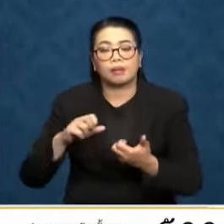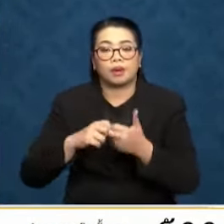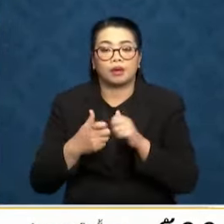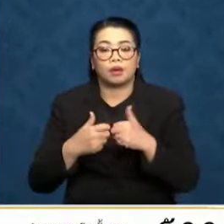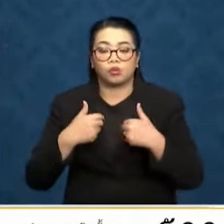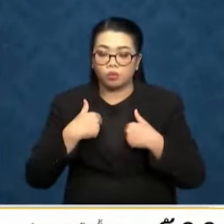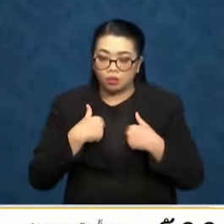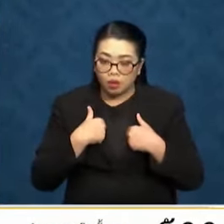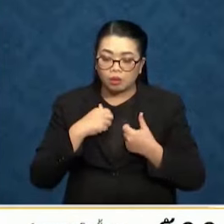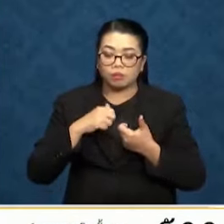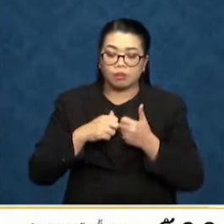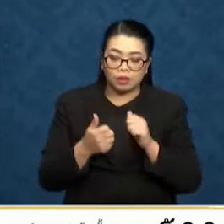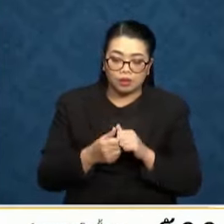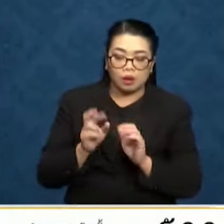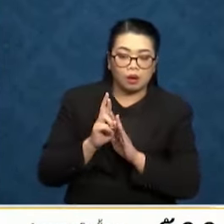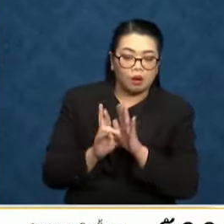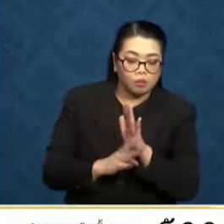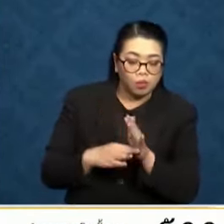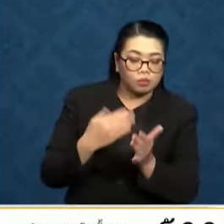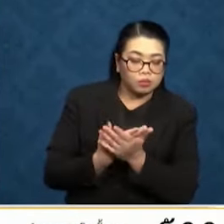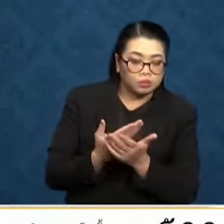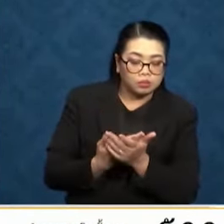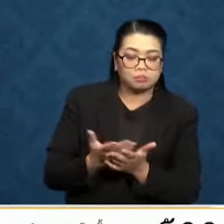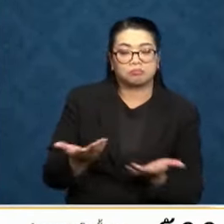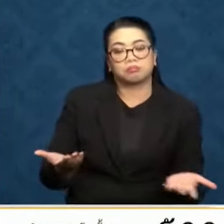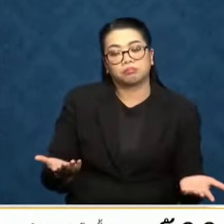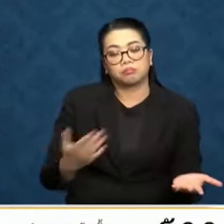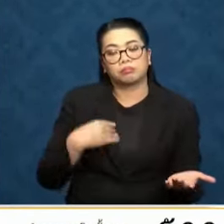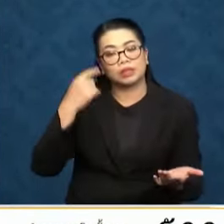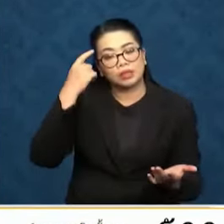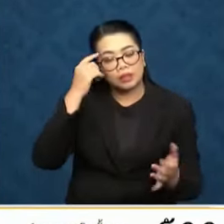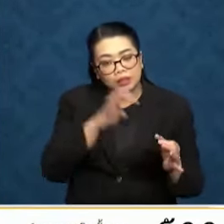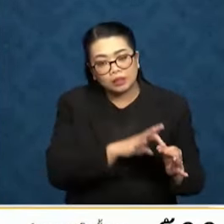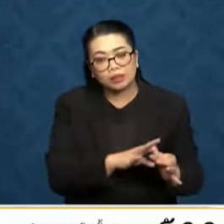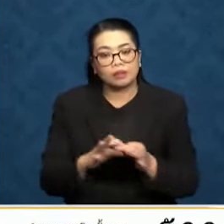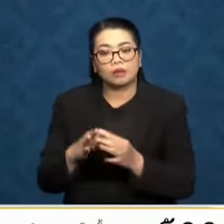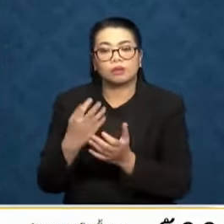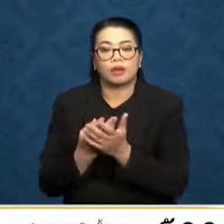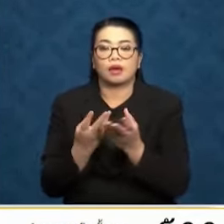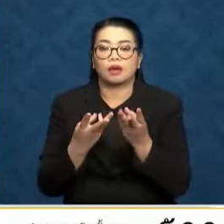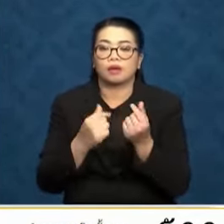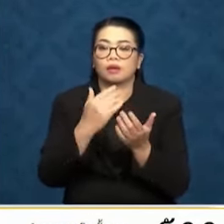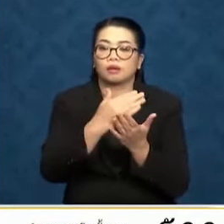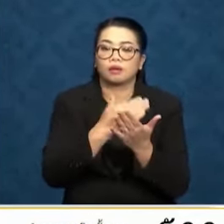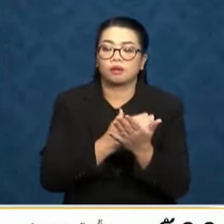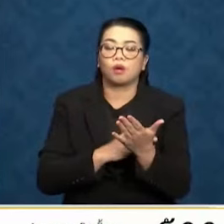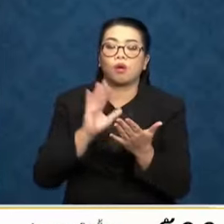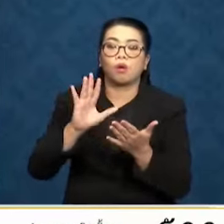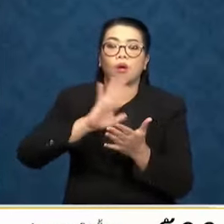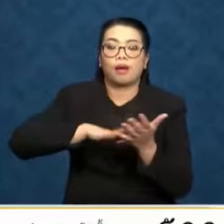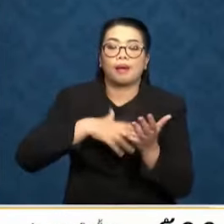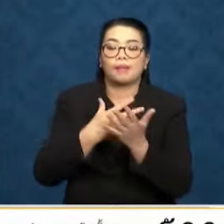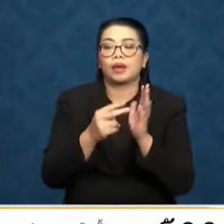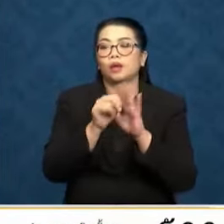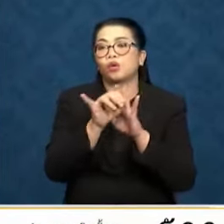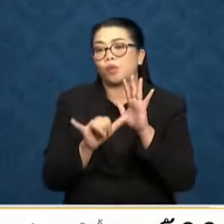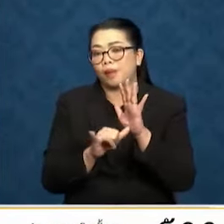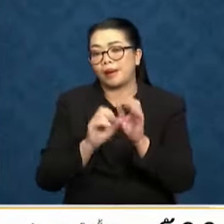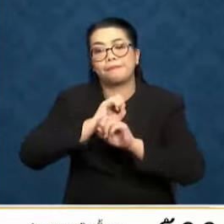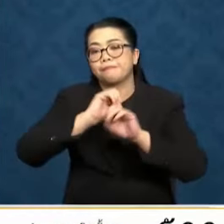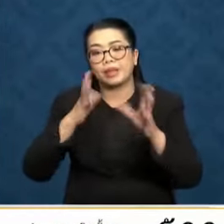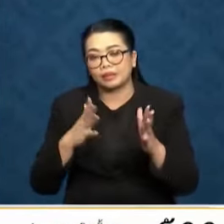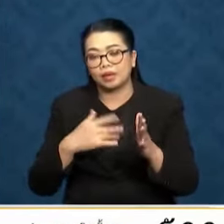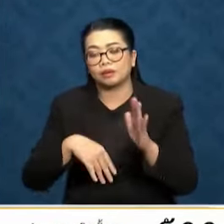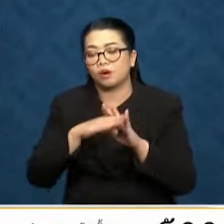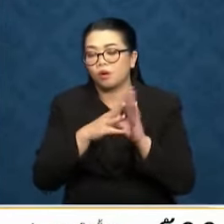ที่นะคะระบบงบประมาณแล้วแต่อาจจะเป็นที่รายละเอียดของนโยบายของท่านเองแล้วก็วิธี